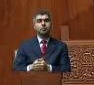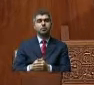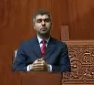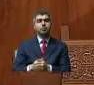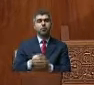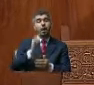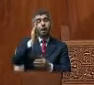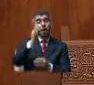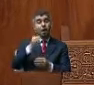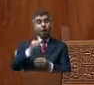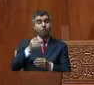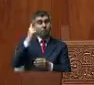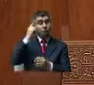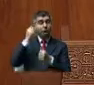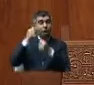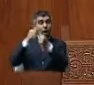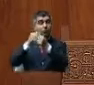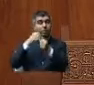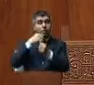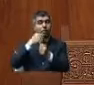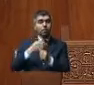لا بد من التذكير بأن الدولة